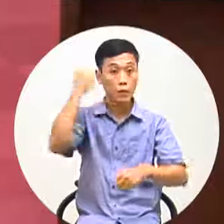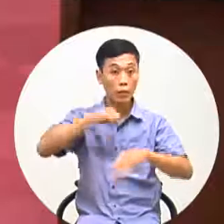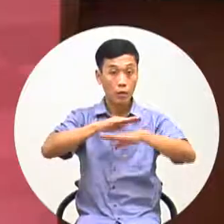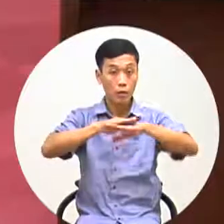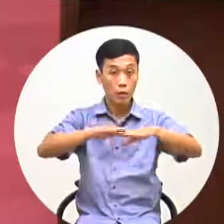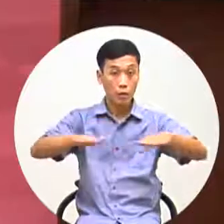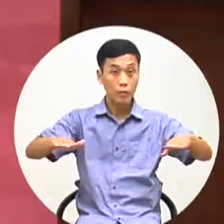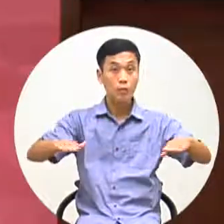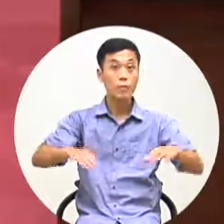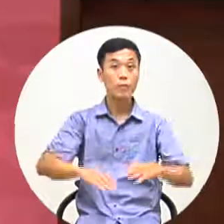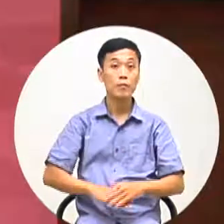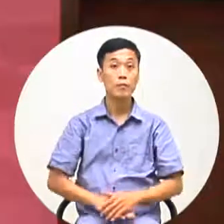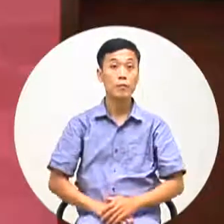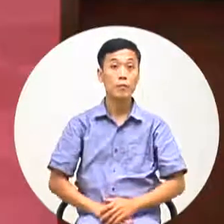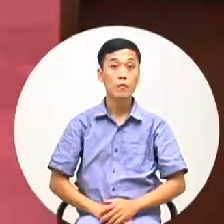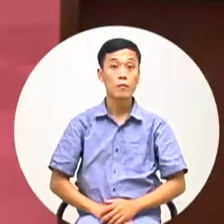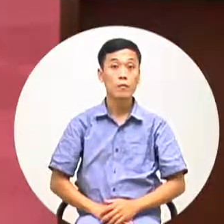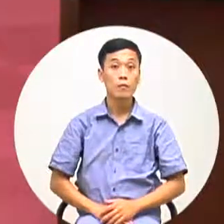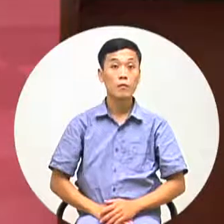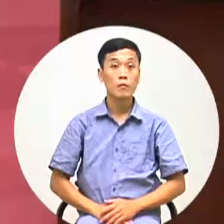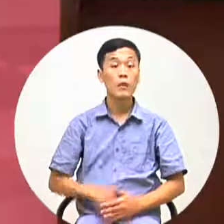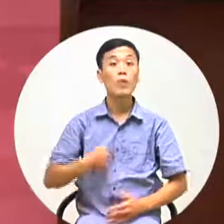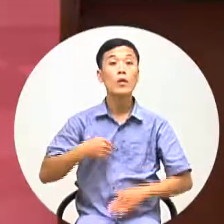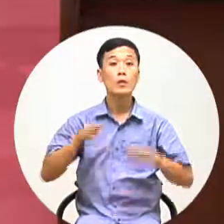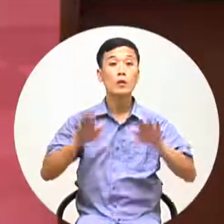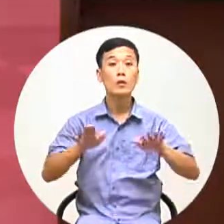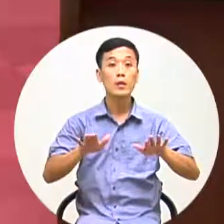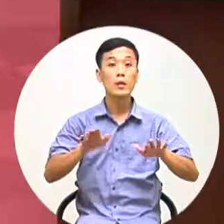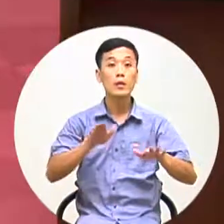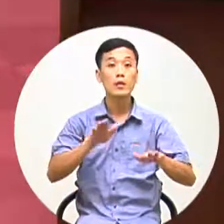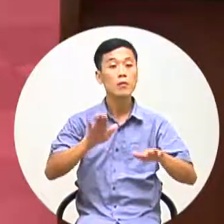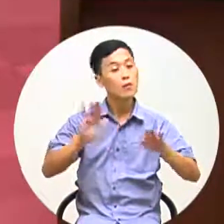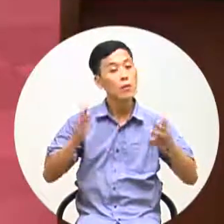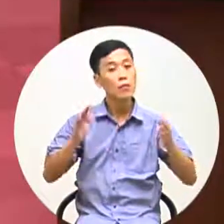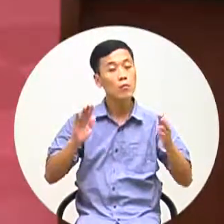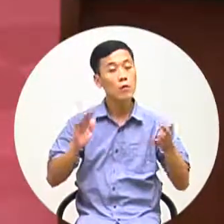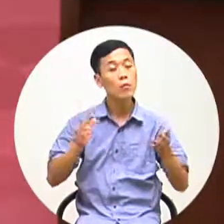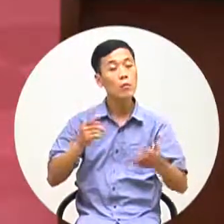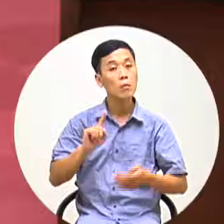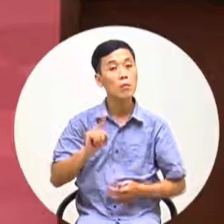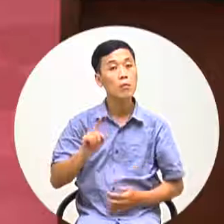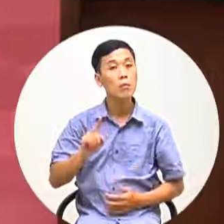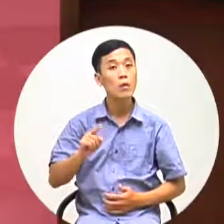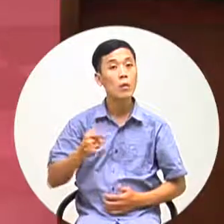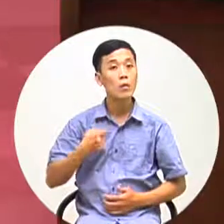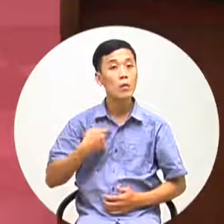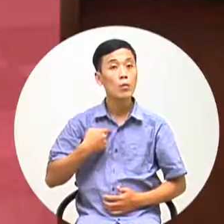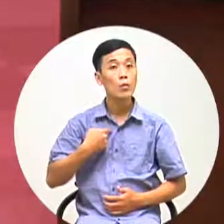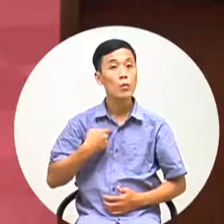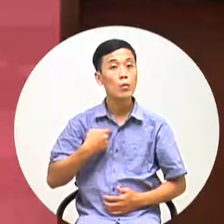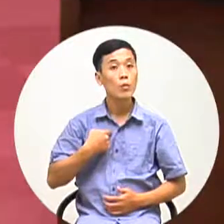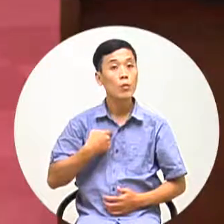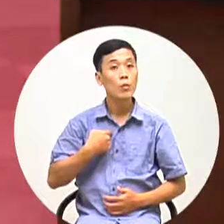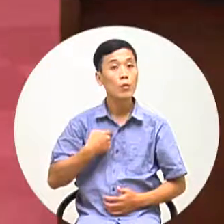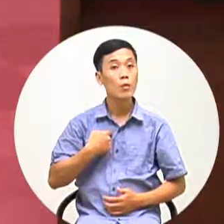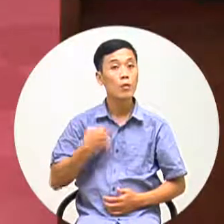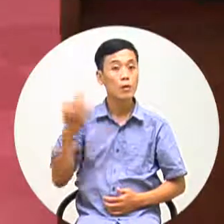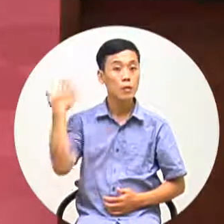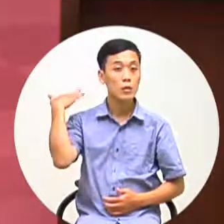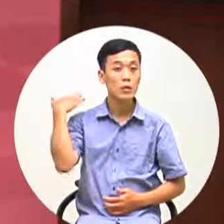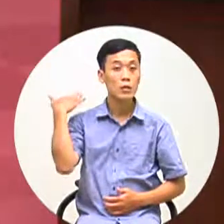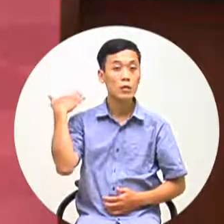我今仔日吼是大概要甲我进前的这个上个会期的累积的